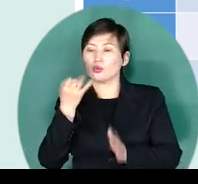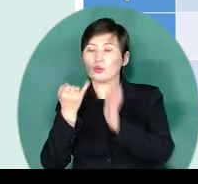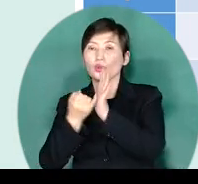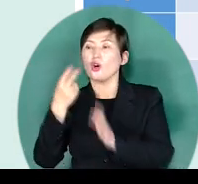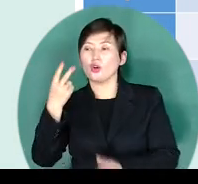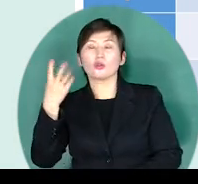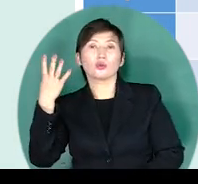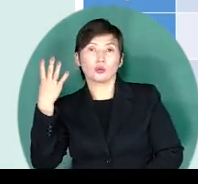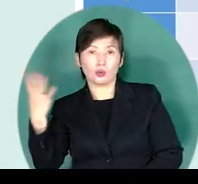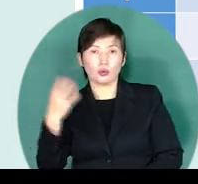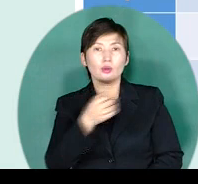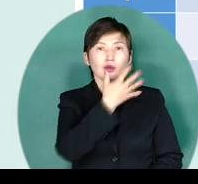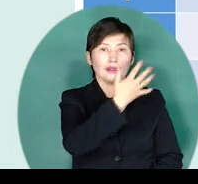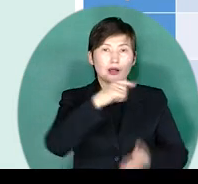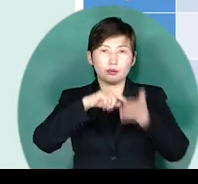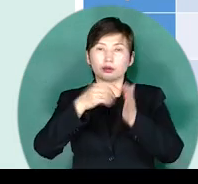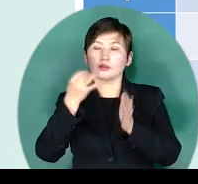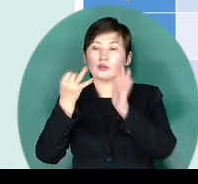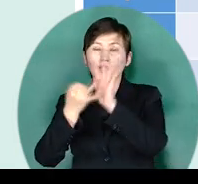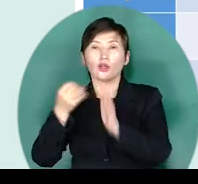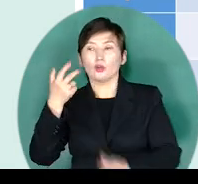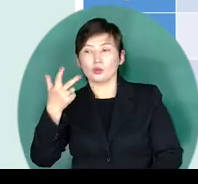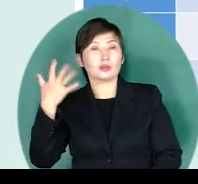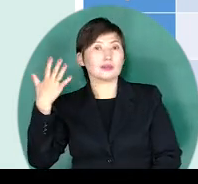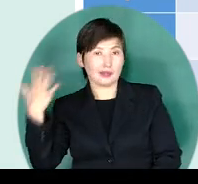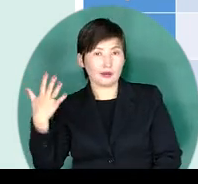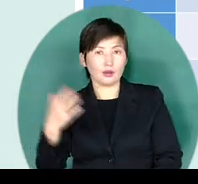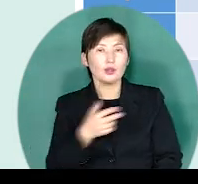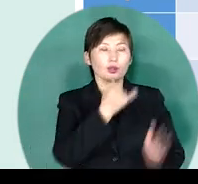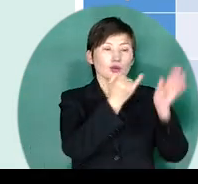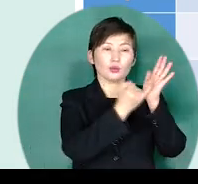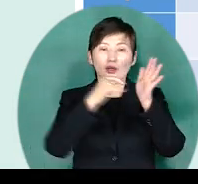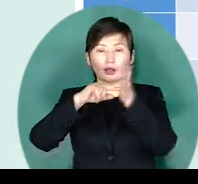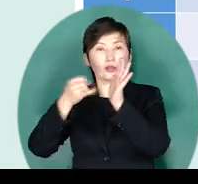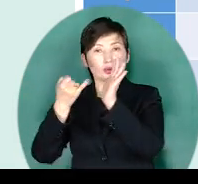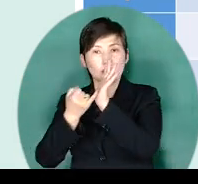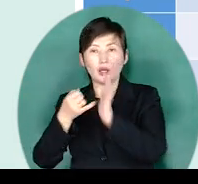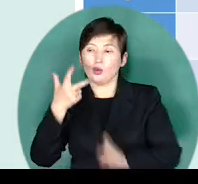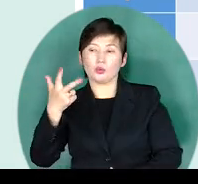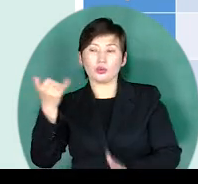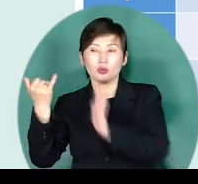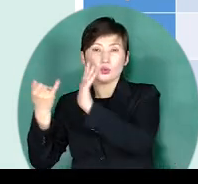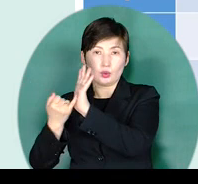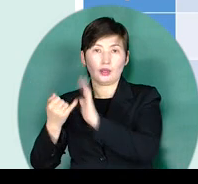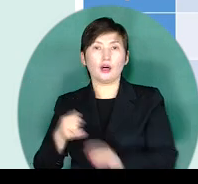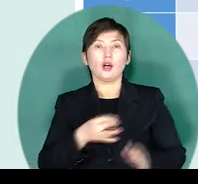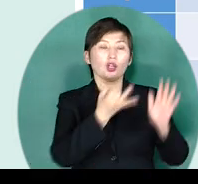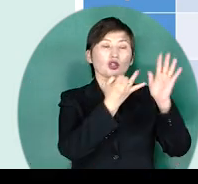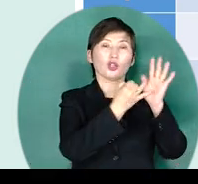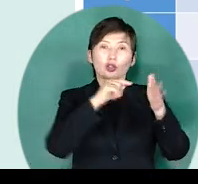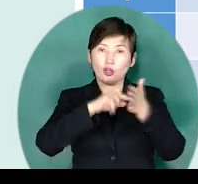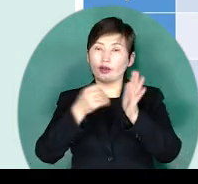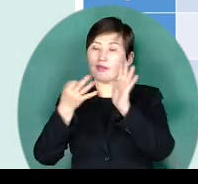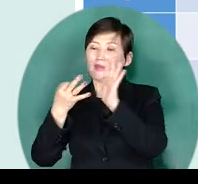24, 57, 35, 66, 36,